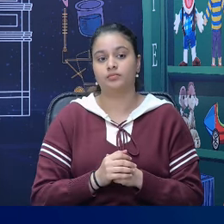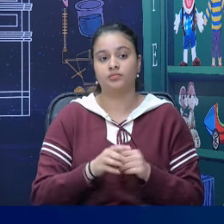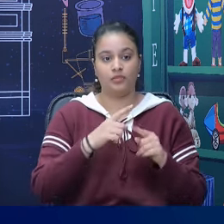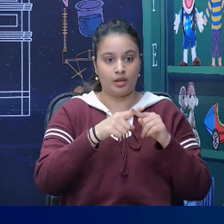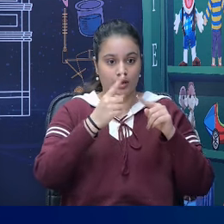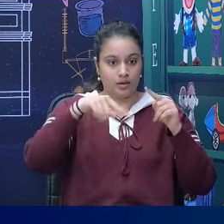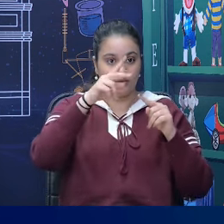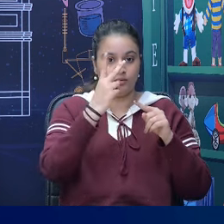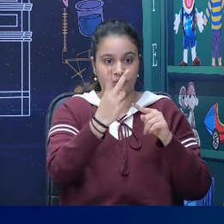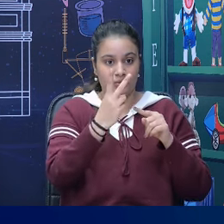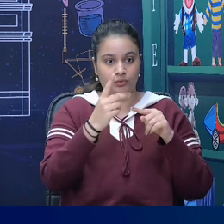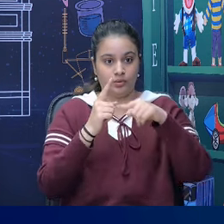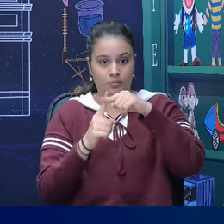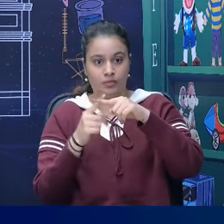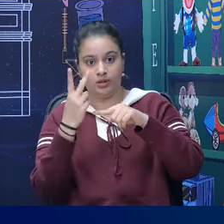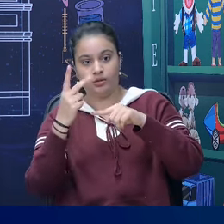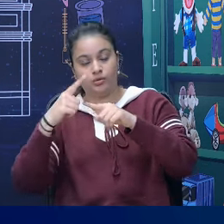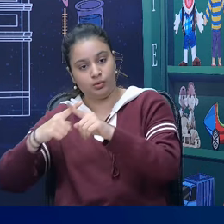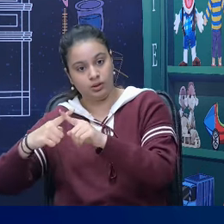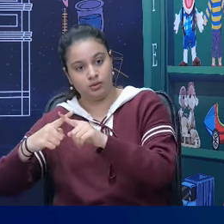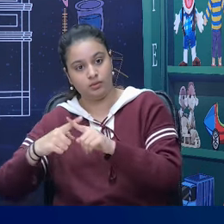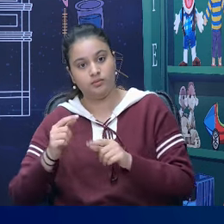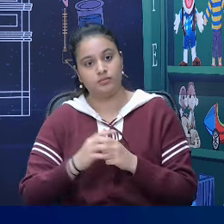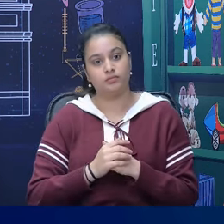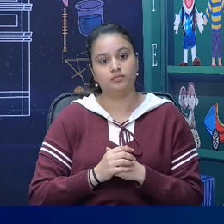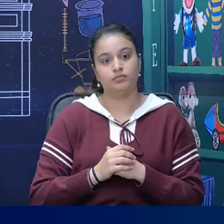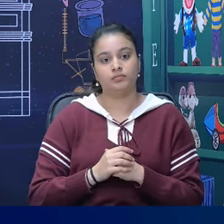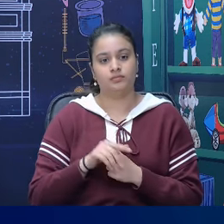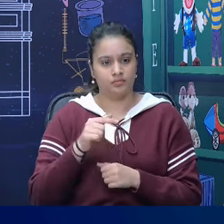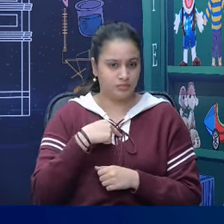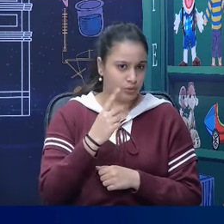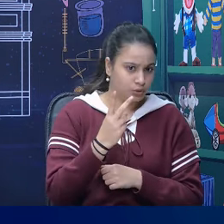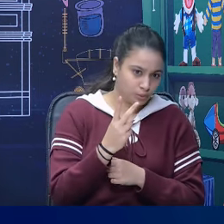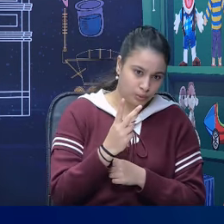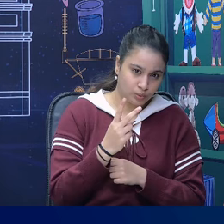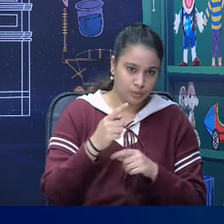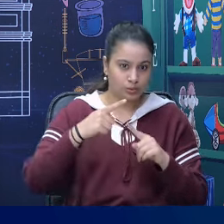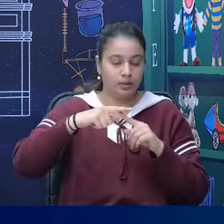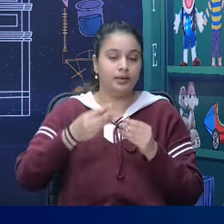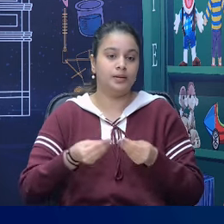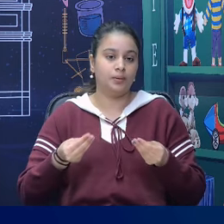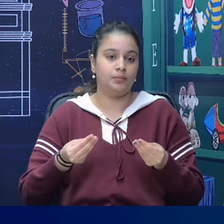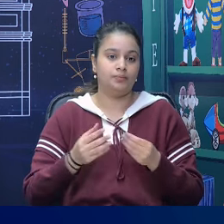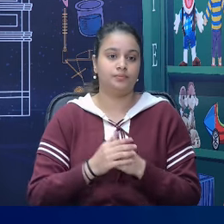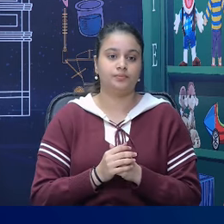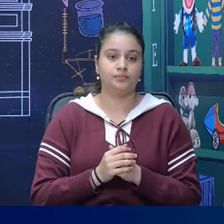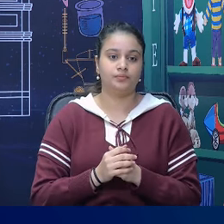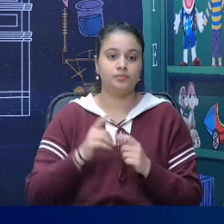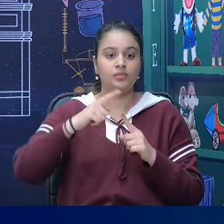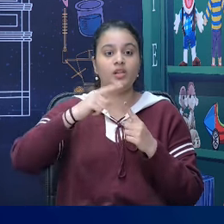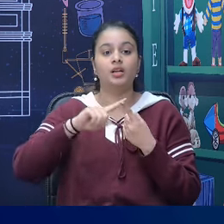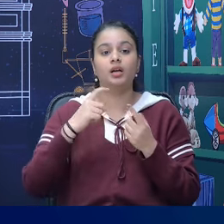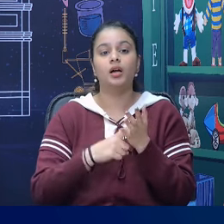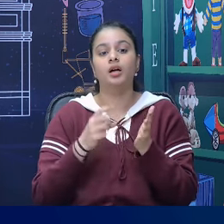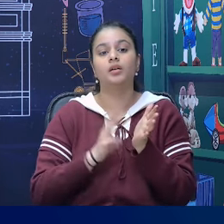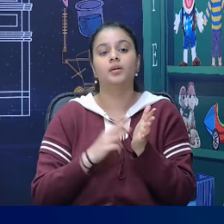स् + 2x + 2x कितनी टर्म्स आई क्या इसमें दो टर्म्स हैं इसमें दो टर्म्स हैं टर्म्स कौन-कौन सी हैं पहली टर्म कौन सी